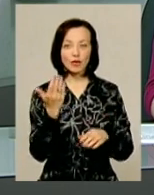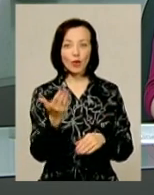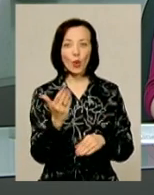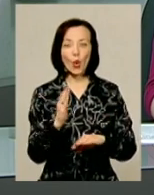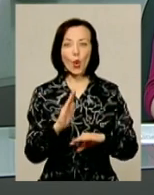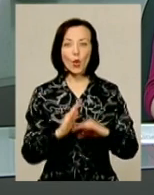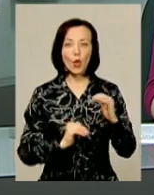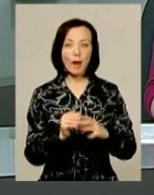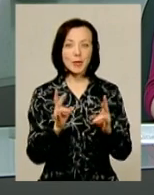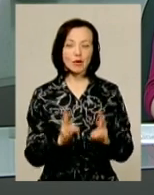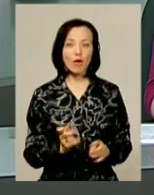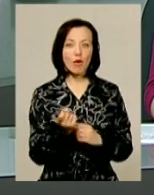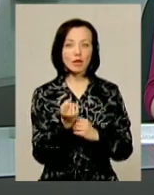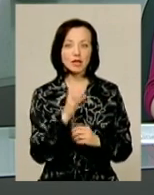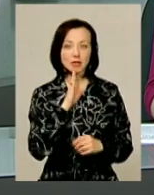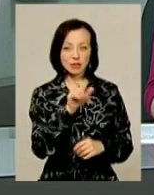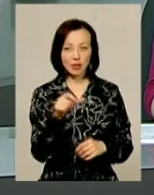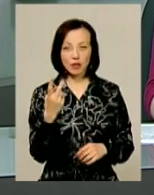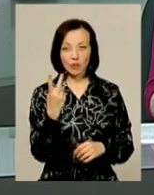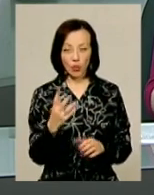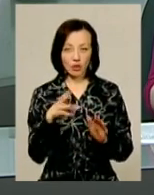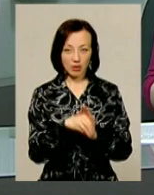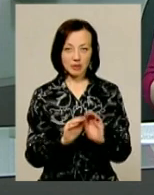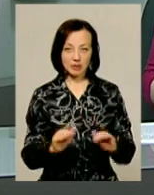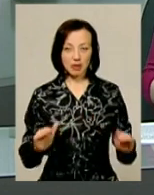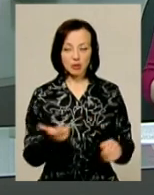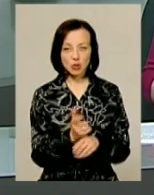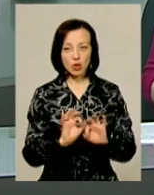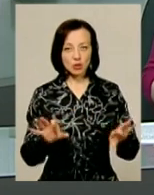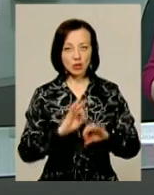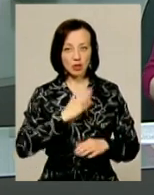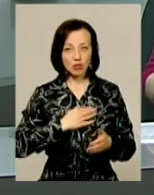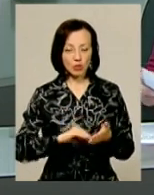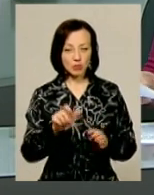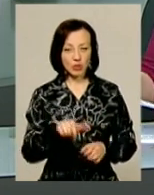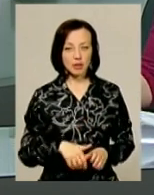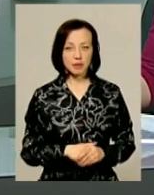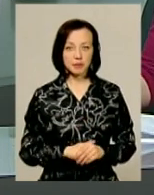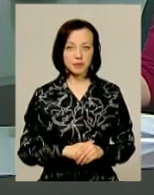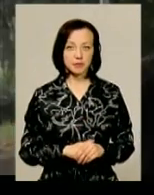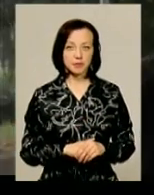постраждало 11 молодиць, в тому числі 2 дітей. Більше розкаже Юлія Астафурова.